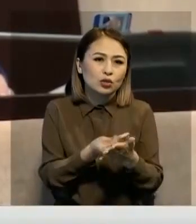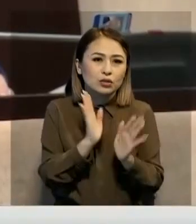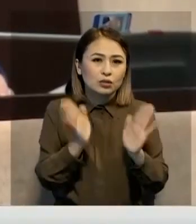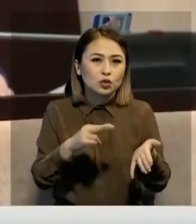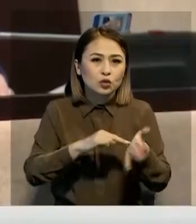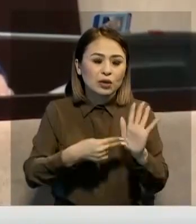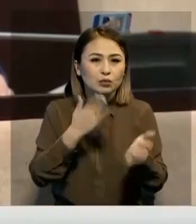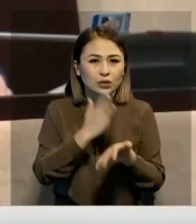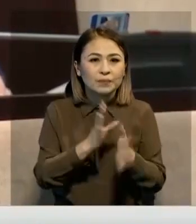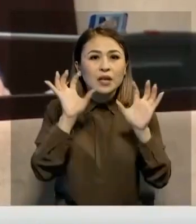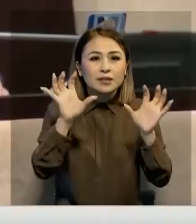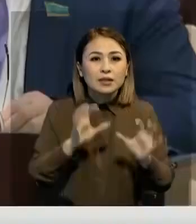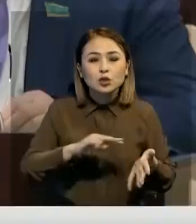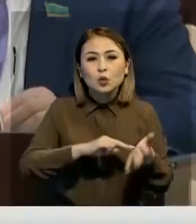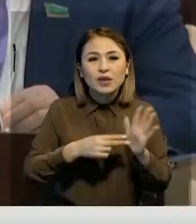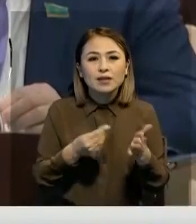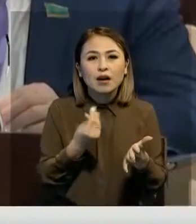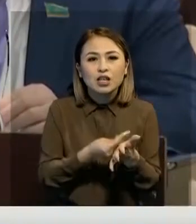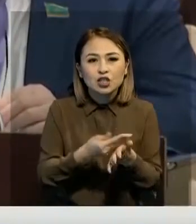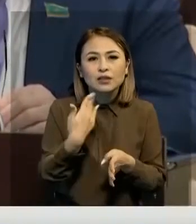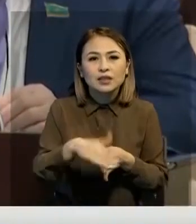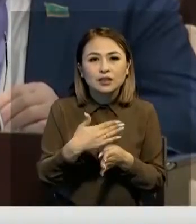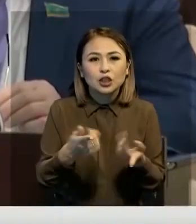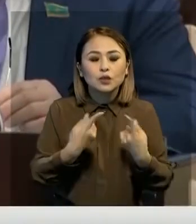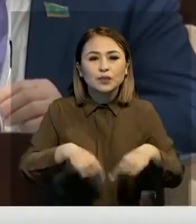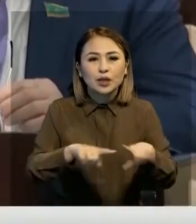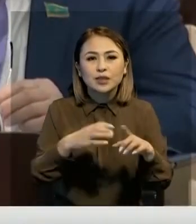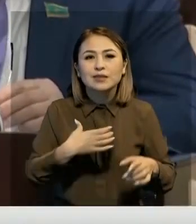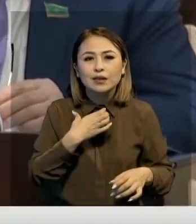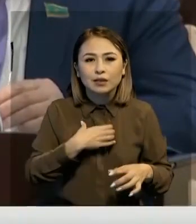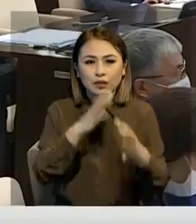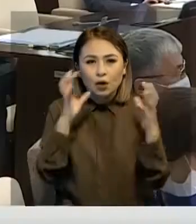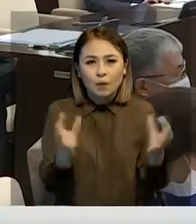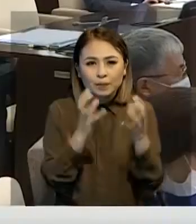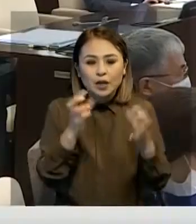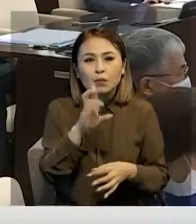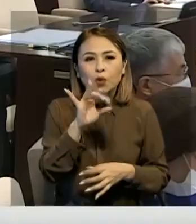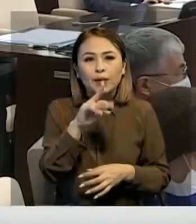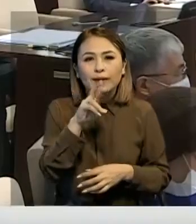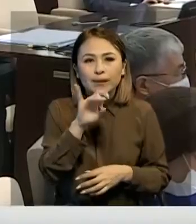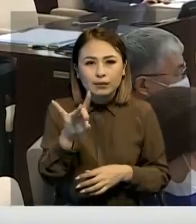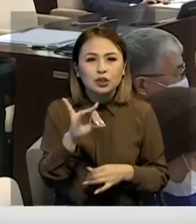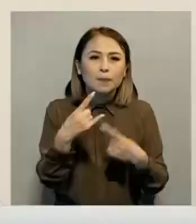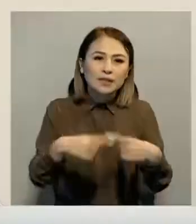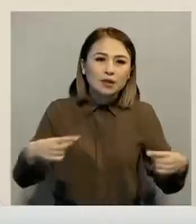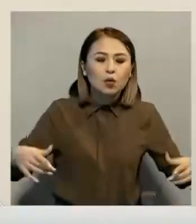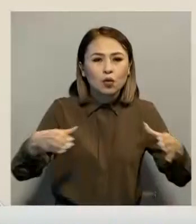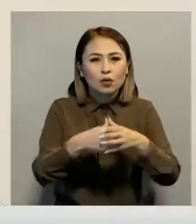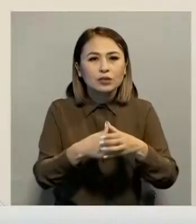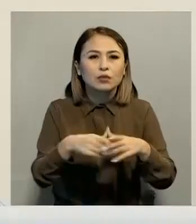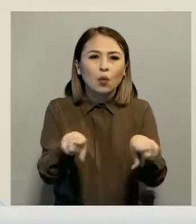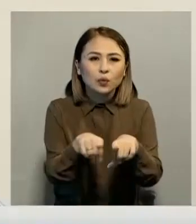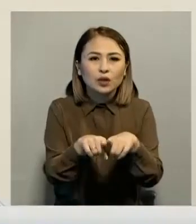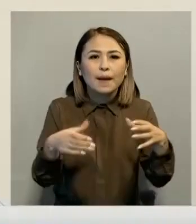қаражат түседі деп жоспарланып отыр. Бұл заң жобасы қаржы және кредиттік ұйымдардың сақтандыру, брокерлік және басқа да осыған